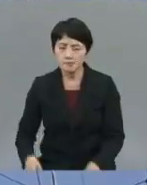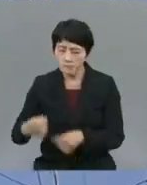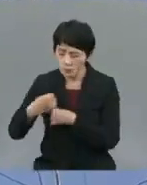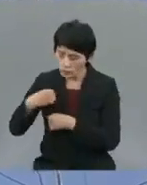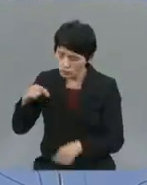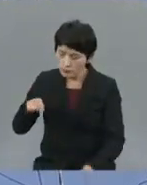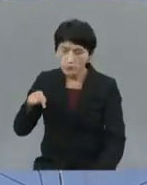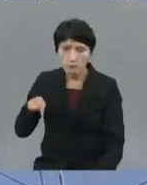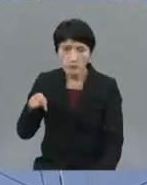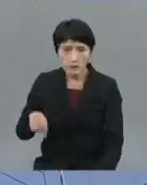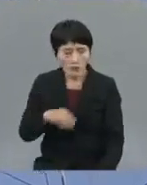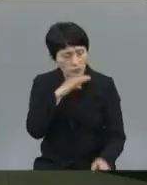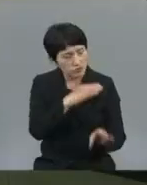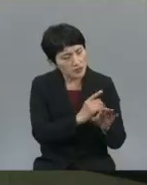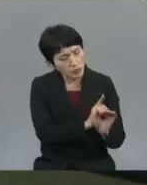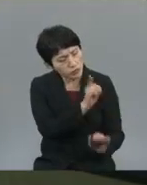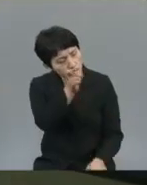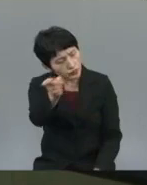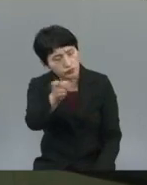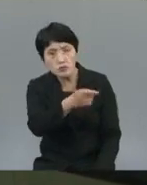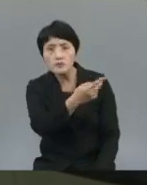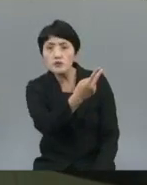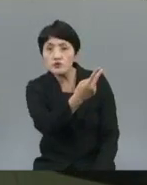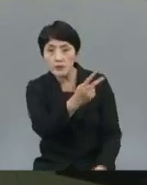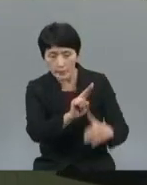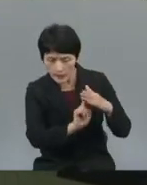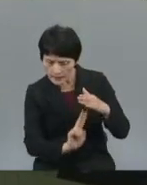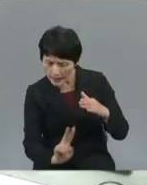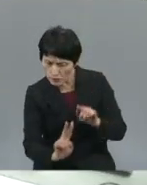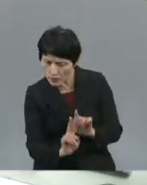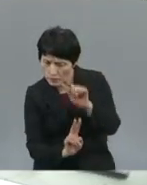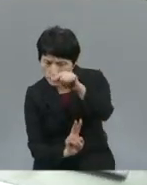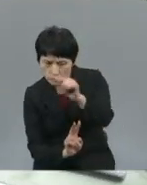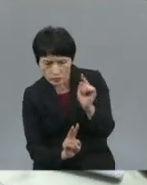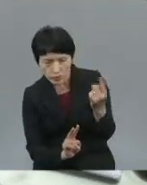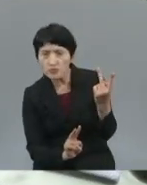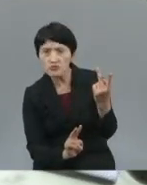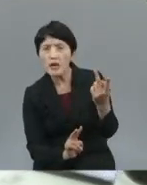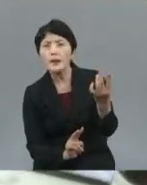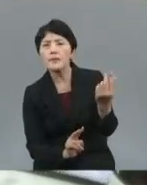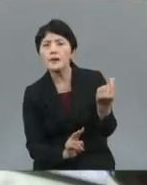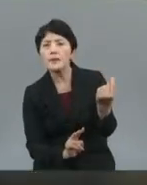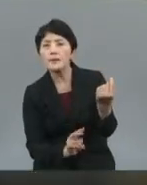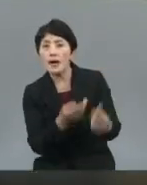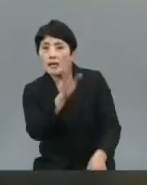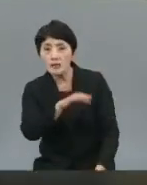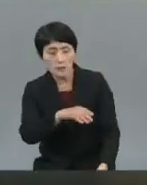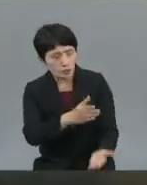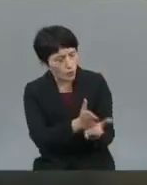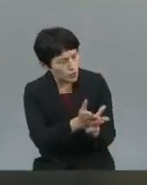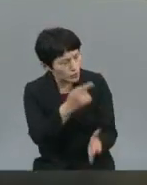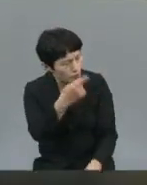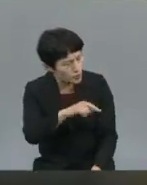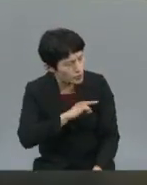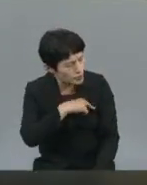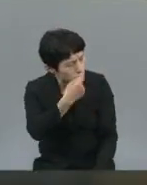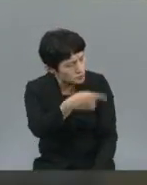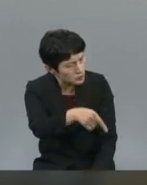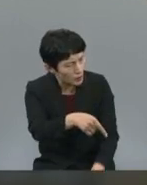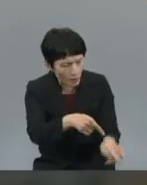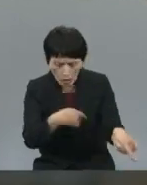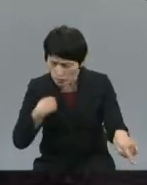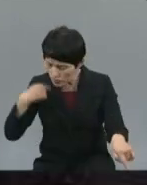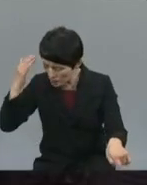飛行し標的に命中したと発表しています合同参謀本部も13日午前